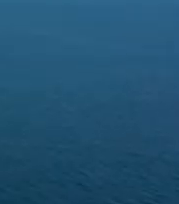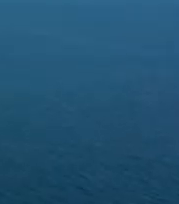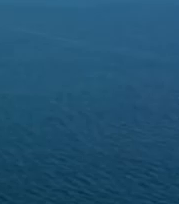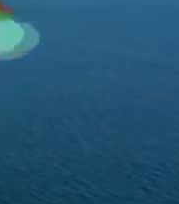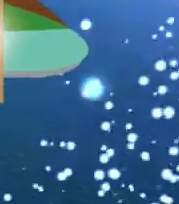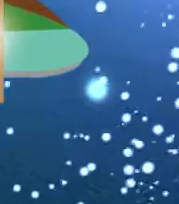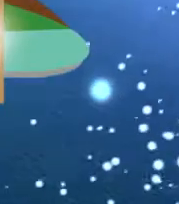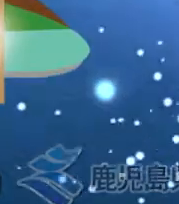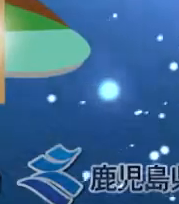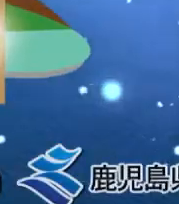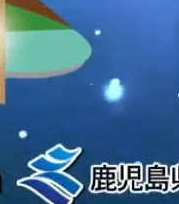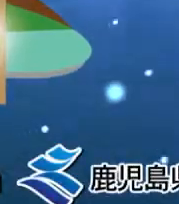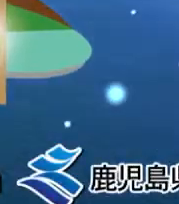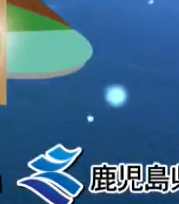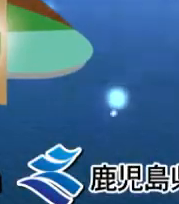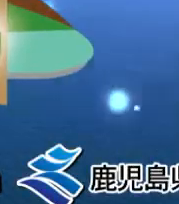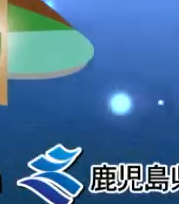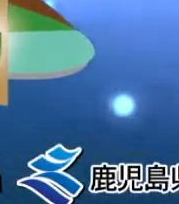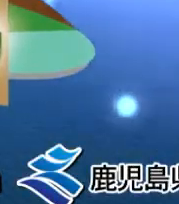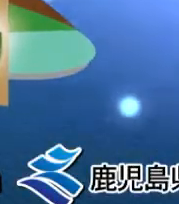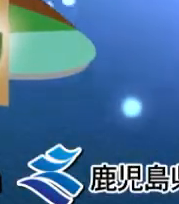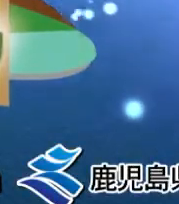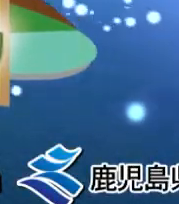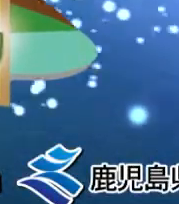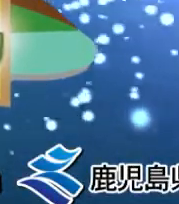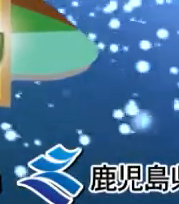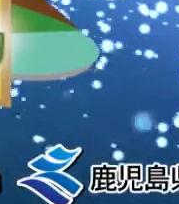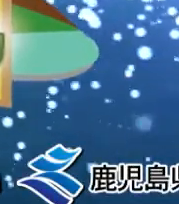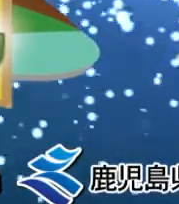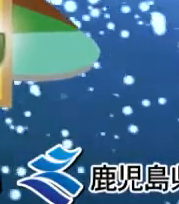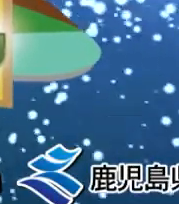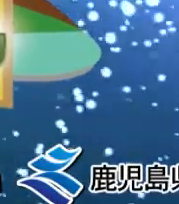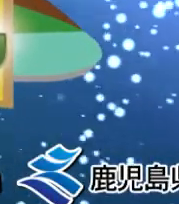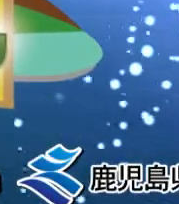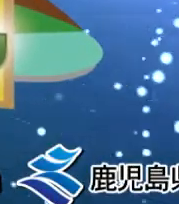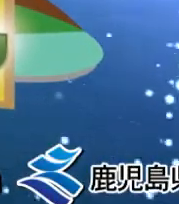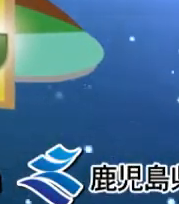前原龍二の前向きチャンネル。